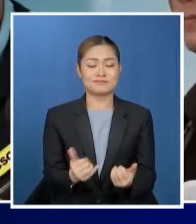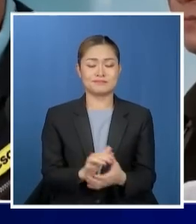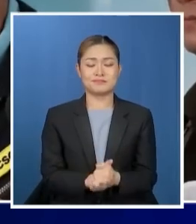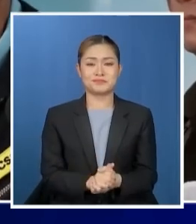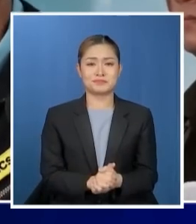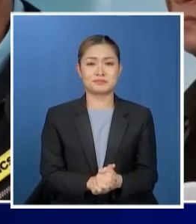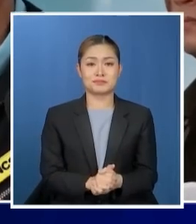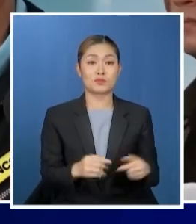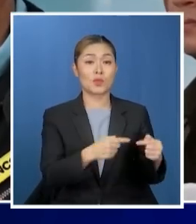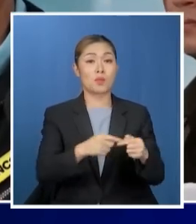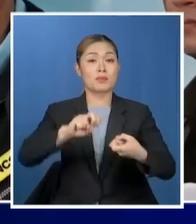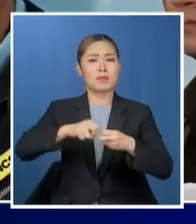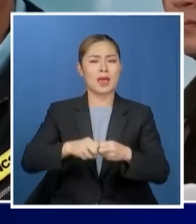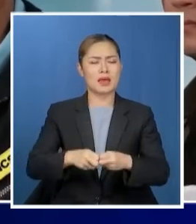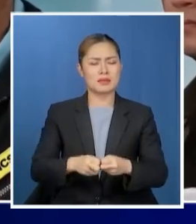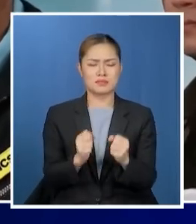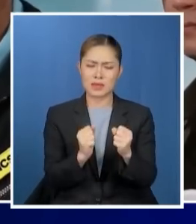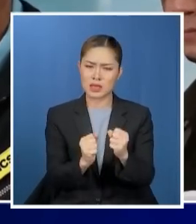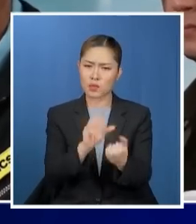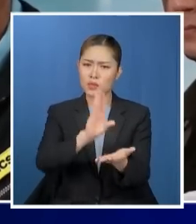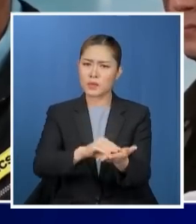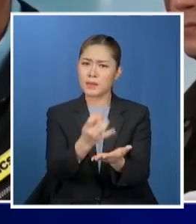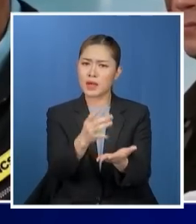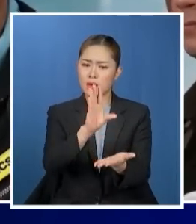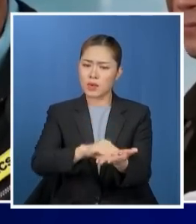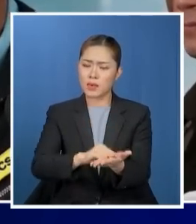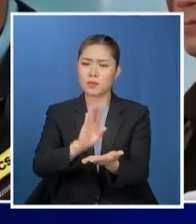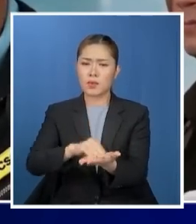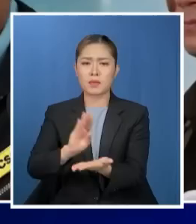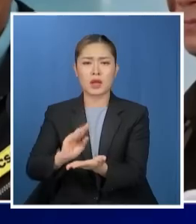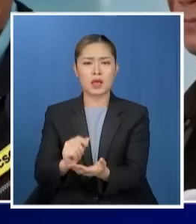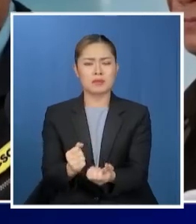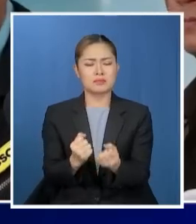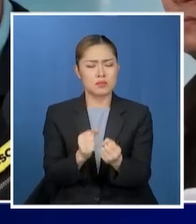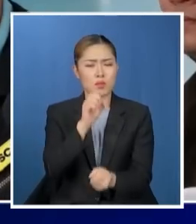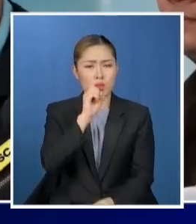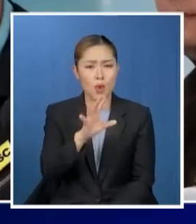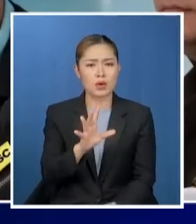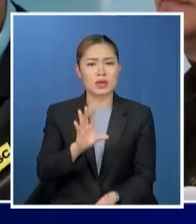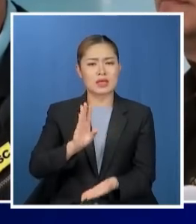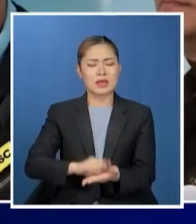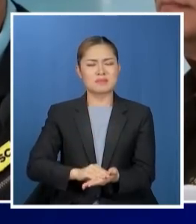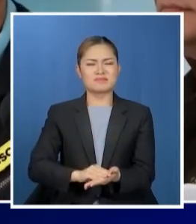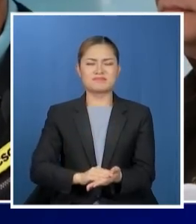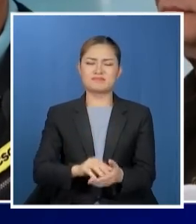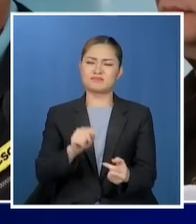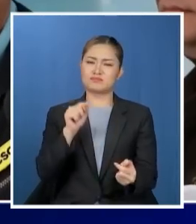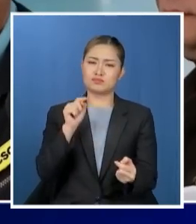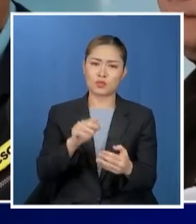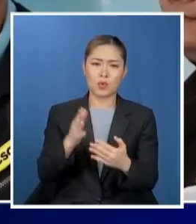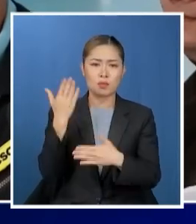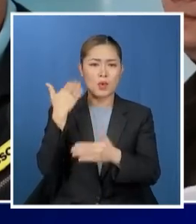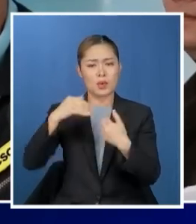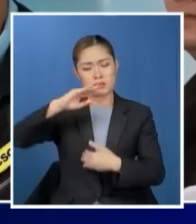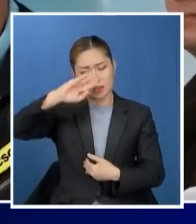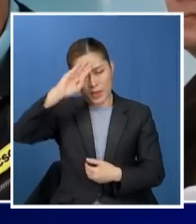ก็คือพยายามจะเช็คว่าข้อมูลอะไรนะฮะคุณชัยวุฒิก็พยายามบอกอีกว่ามันไม่ได้เป็นข้อมูลเซนซิทีฟถึงขั้นประวัติ